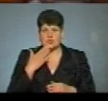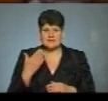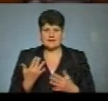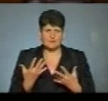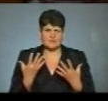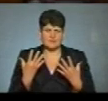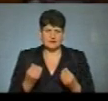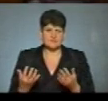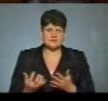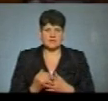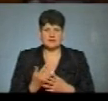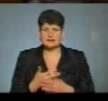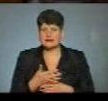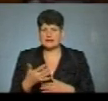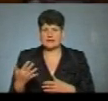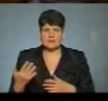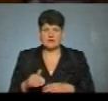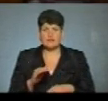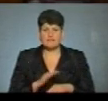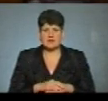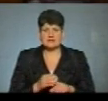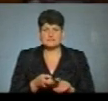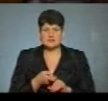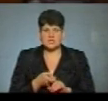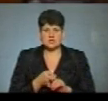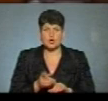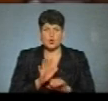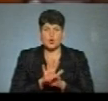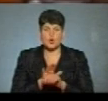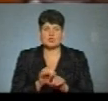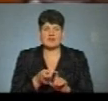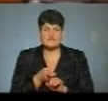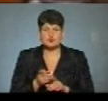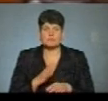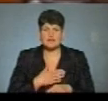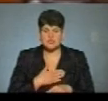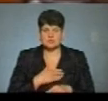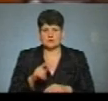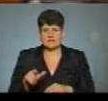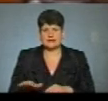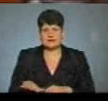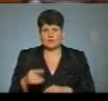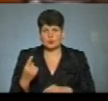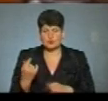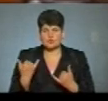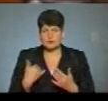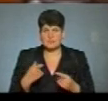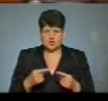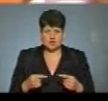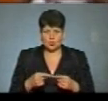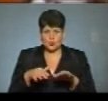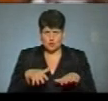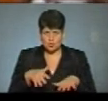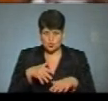За останні декілька днів виявлено декілька фактів зараження коронавірусом наших громадян на території